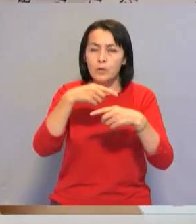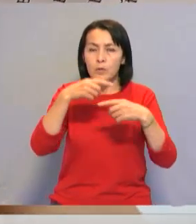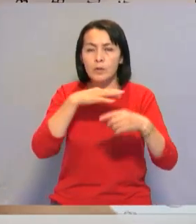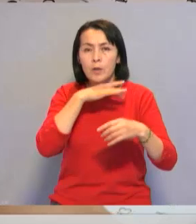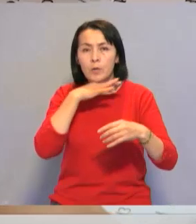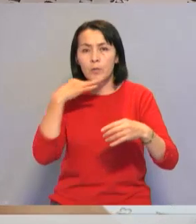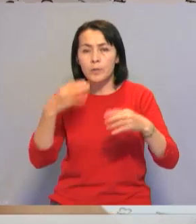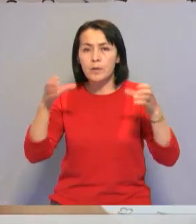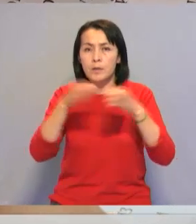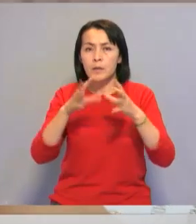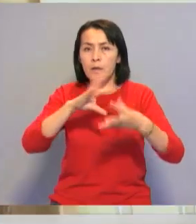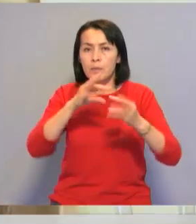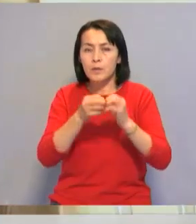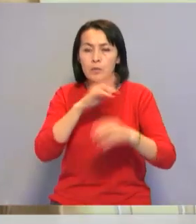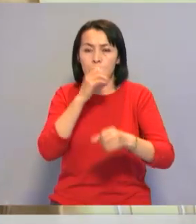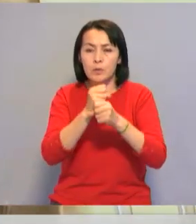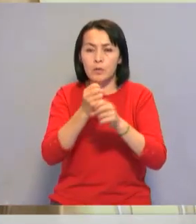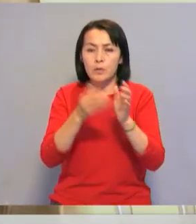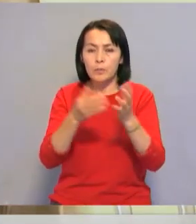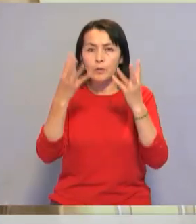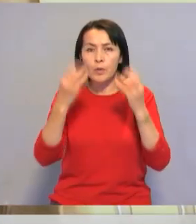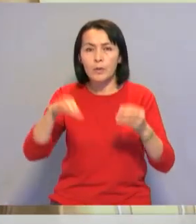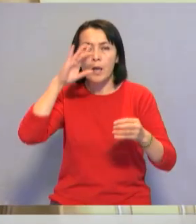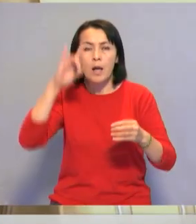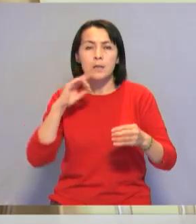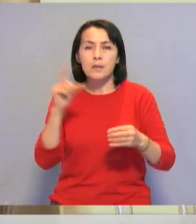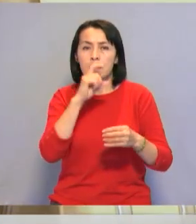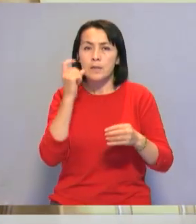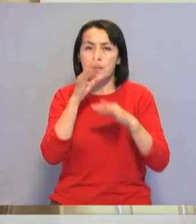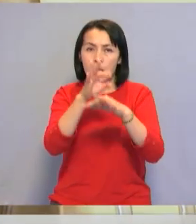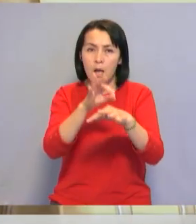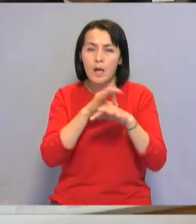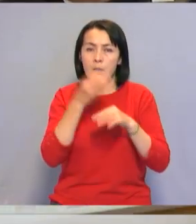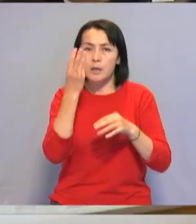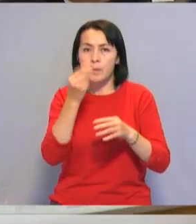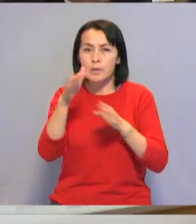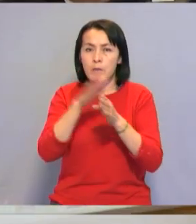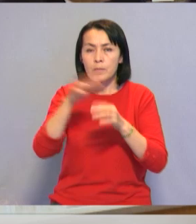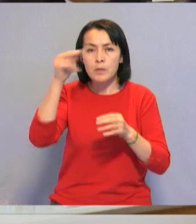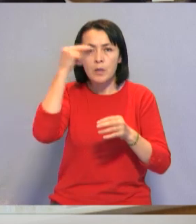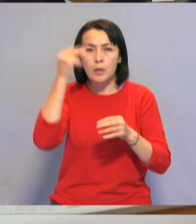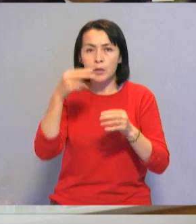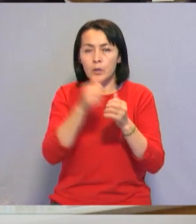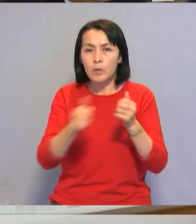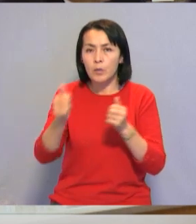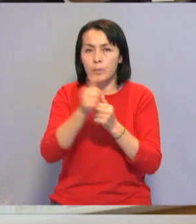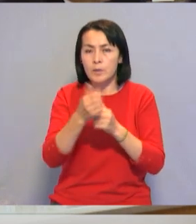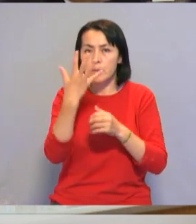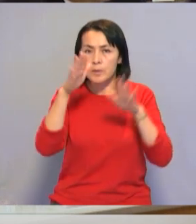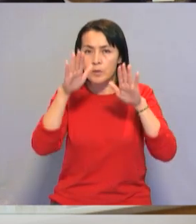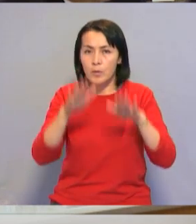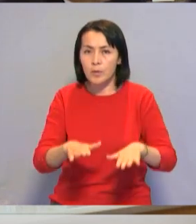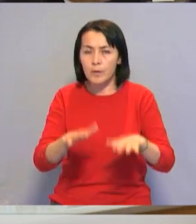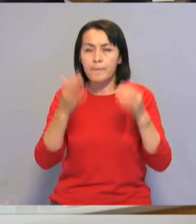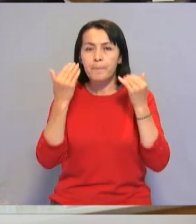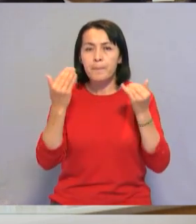салаларда бірлесе жұмыс істеуге шақырды. Бүгінде Қазақстан экономикасына тартылған инвестиция бойынша Қытай топ 5 инвестор елдің